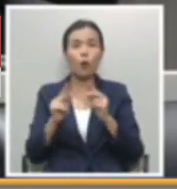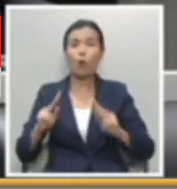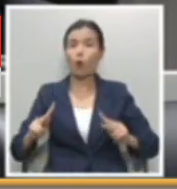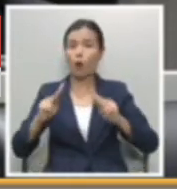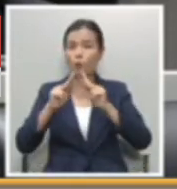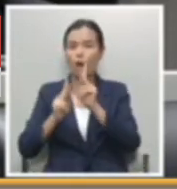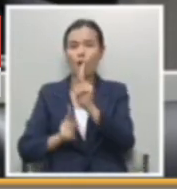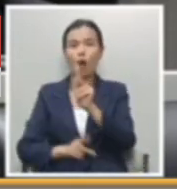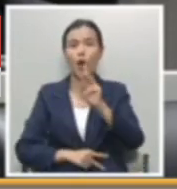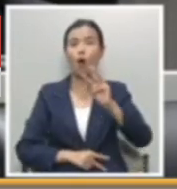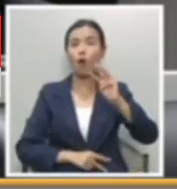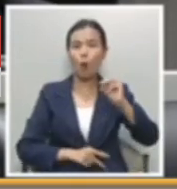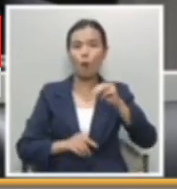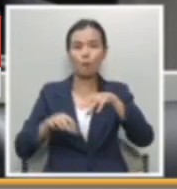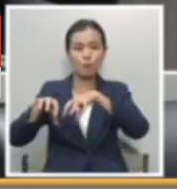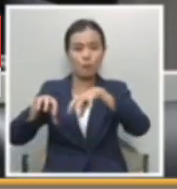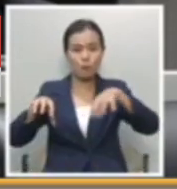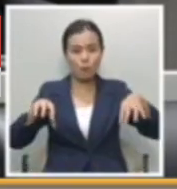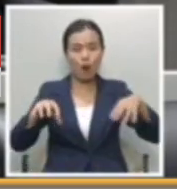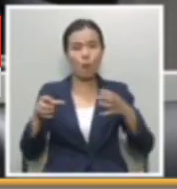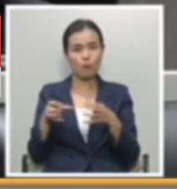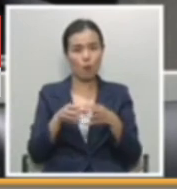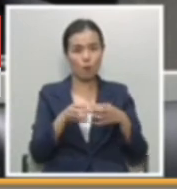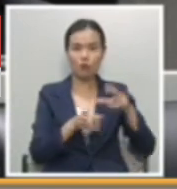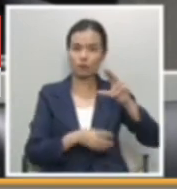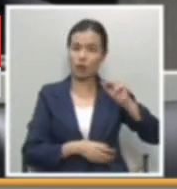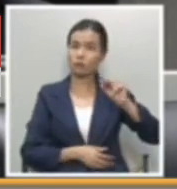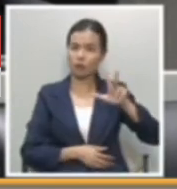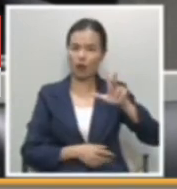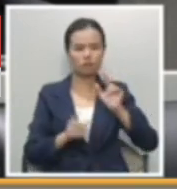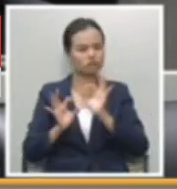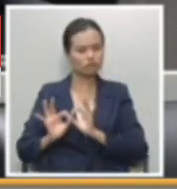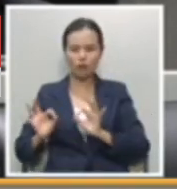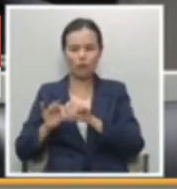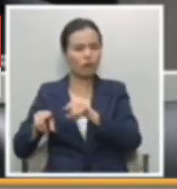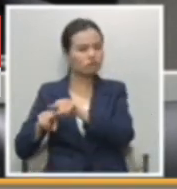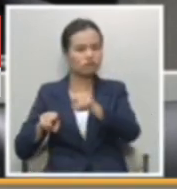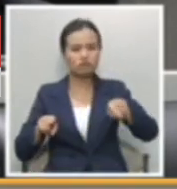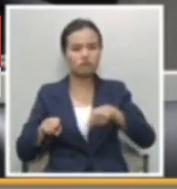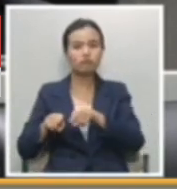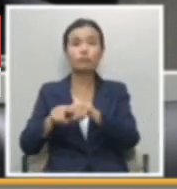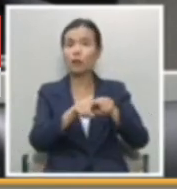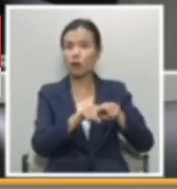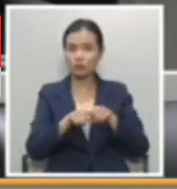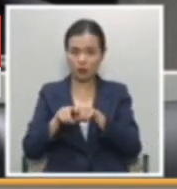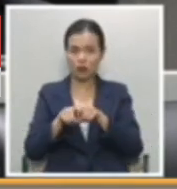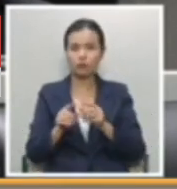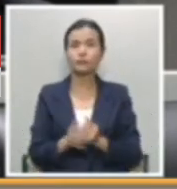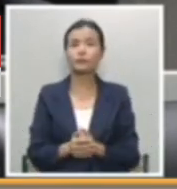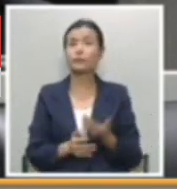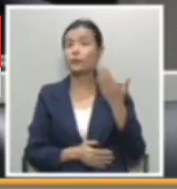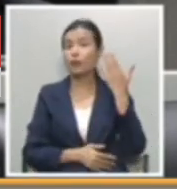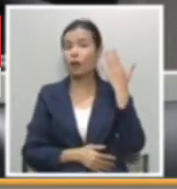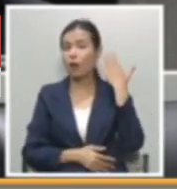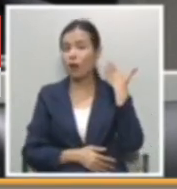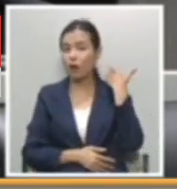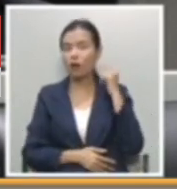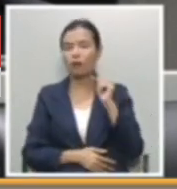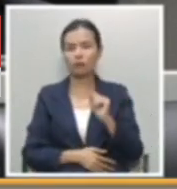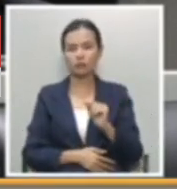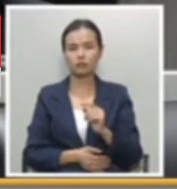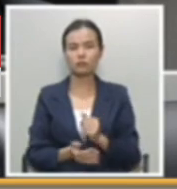วงกรมมากมายเราแบ่งเป็น33หมวดแต่ละอันก็สำคัญหมดละครับ เมื่อวันก่อนไม่กี่วันก่อนเนี่